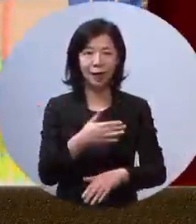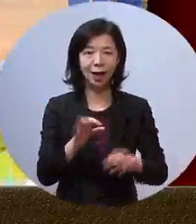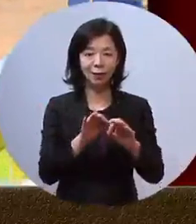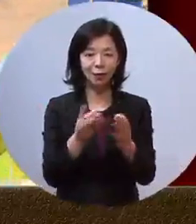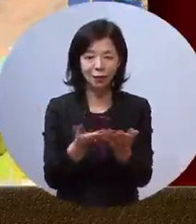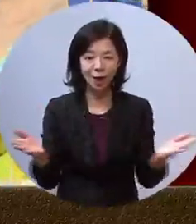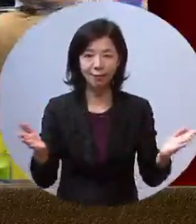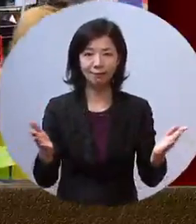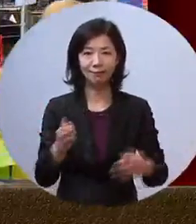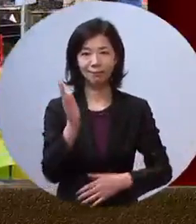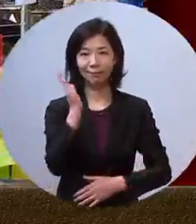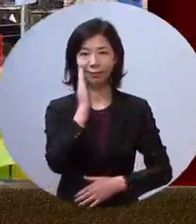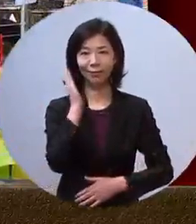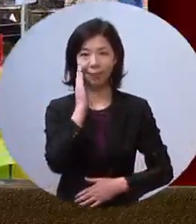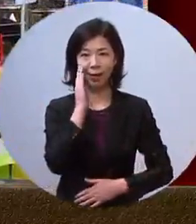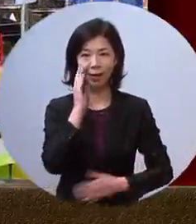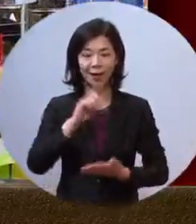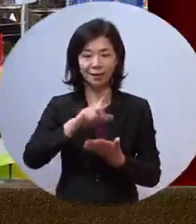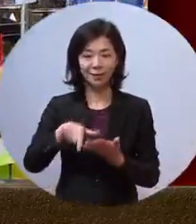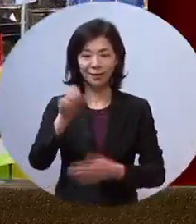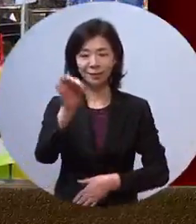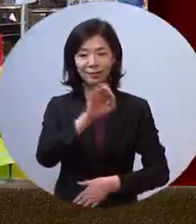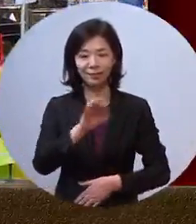ルメや名産品を販売しました。